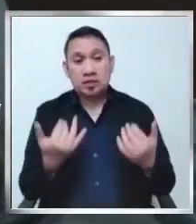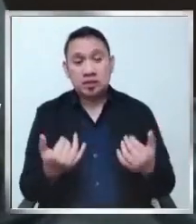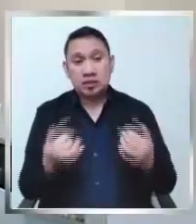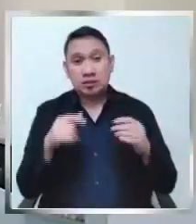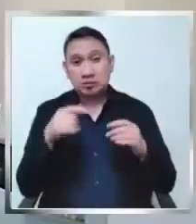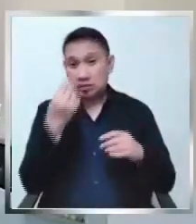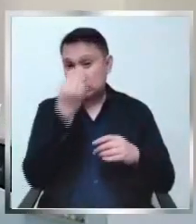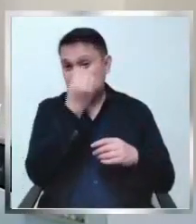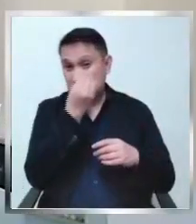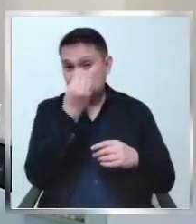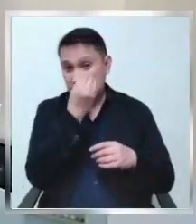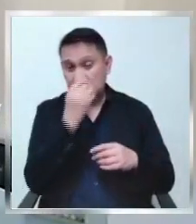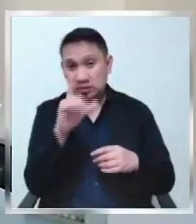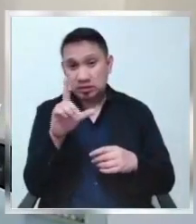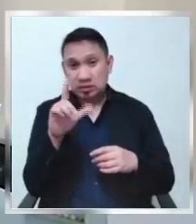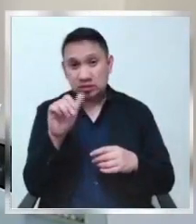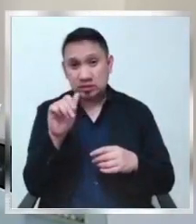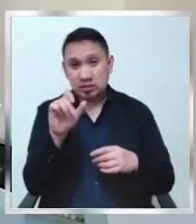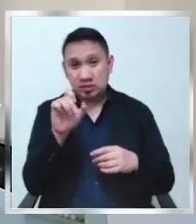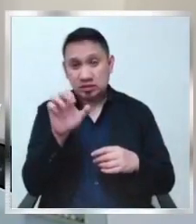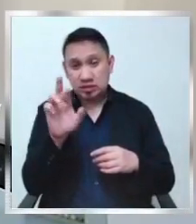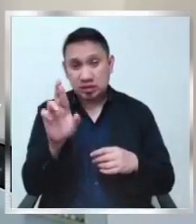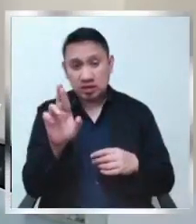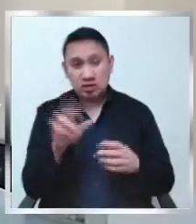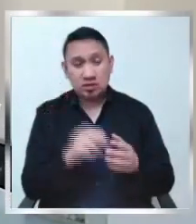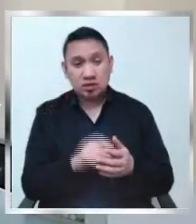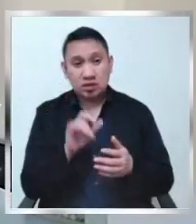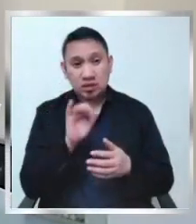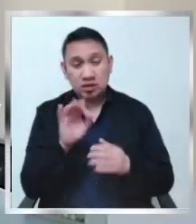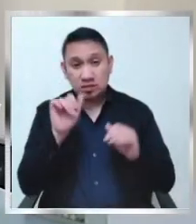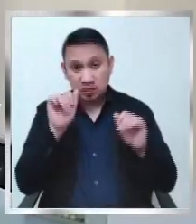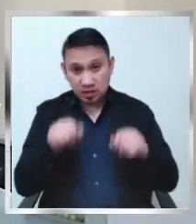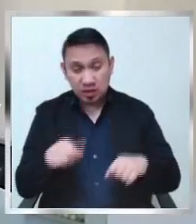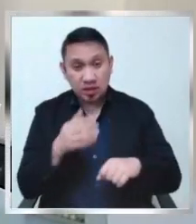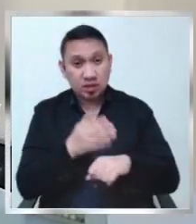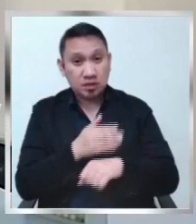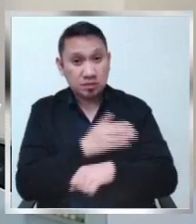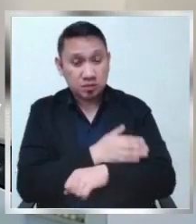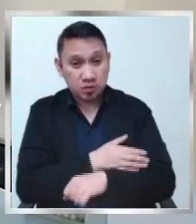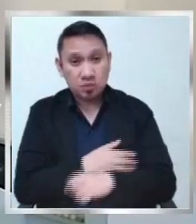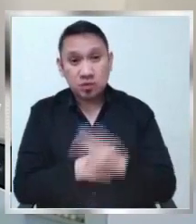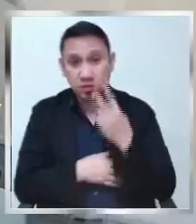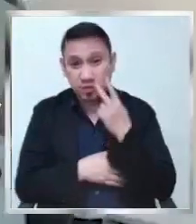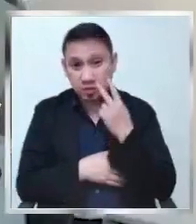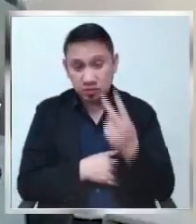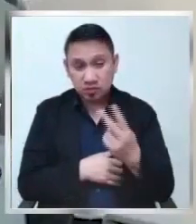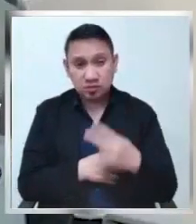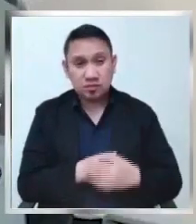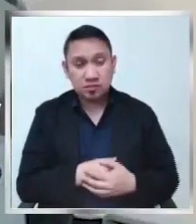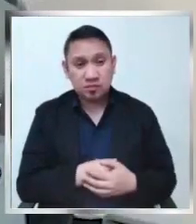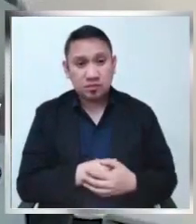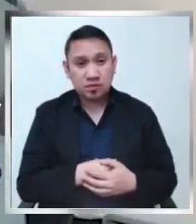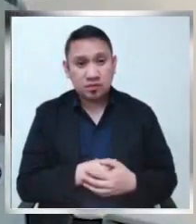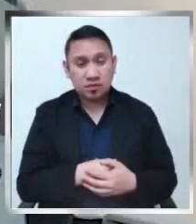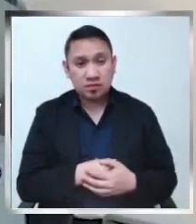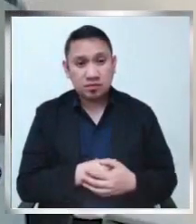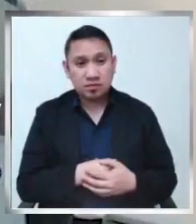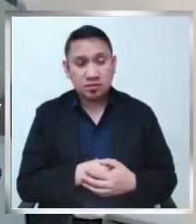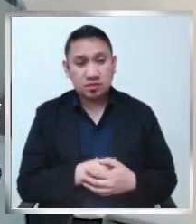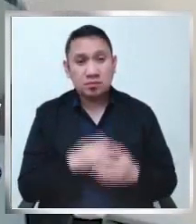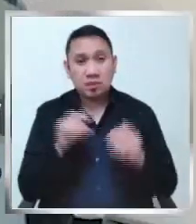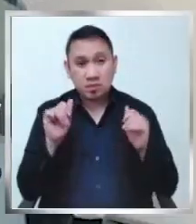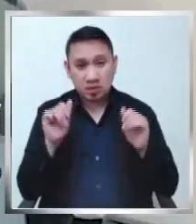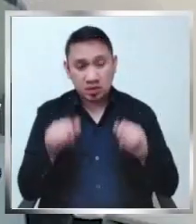treatment ita-try natin kung kaya mag-improve pa yung paningin doon sa low vision glasses nakakapag improve ng